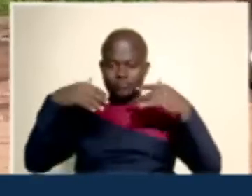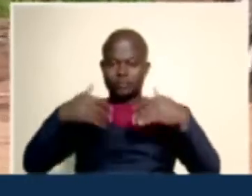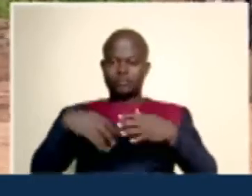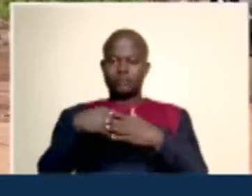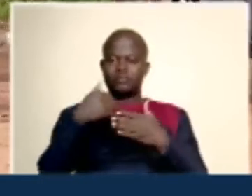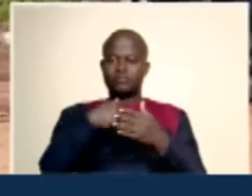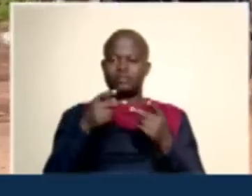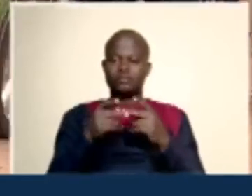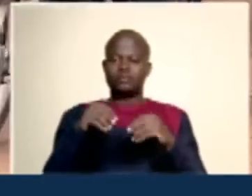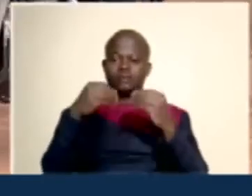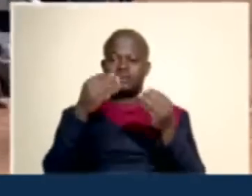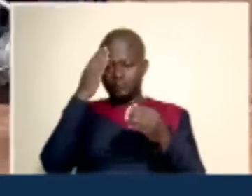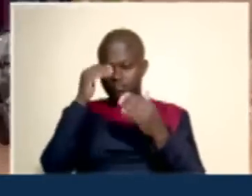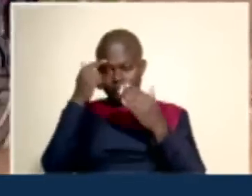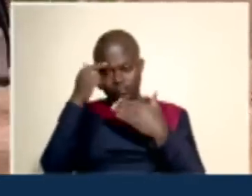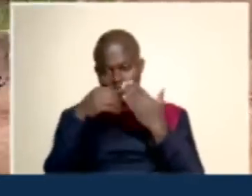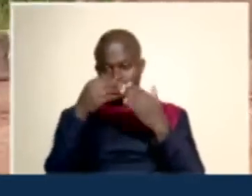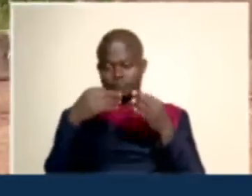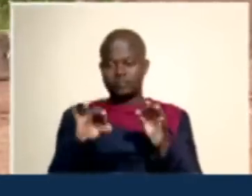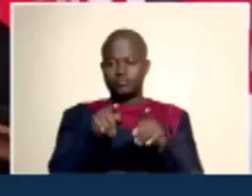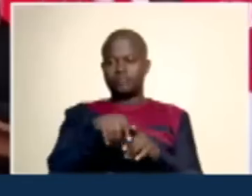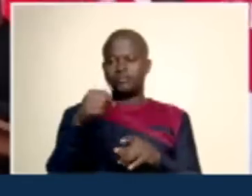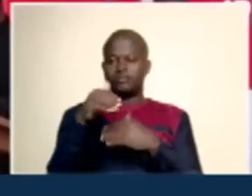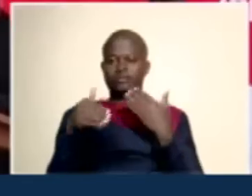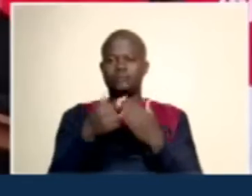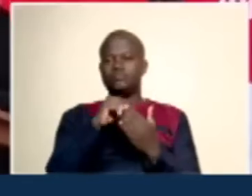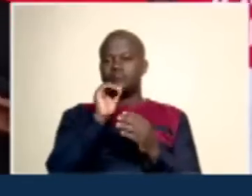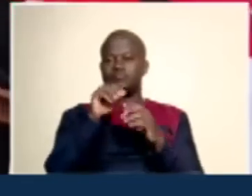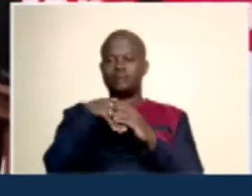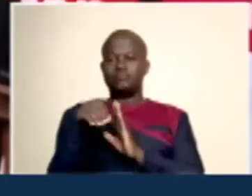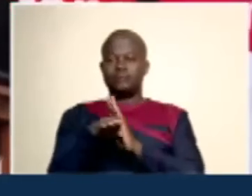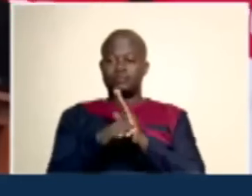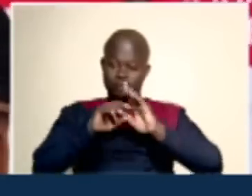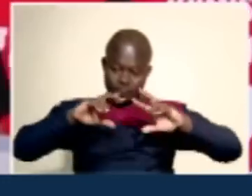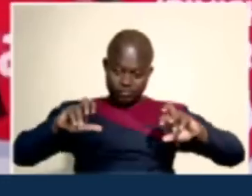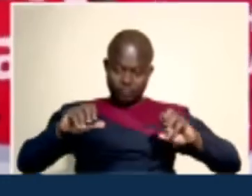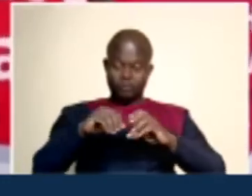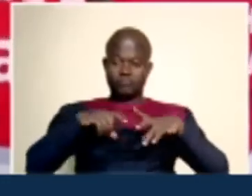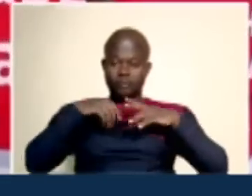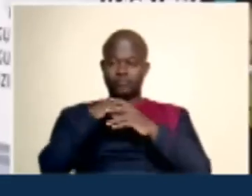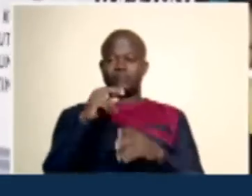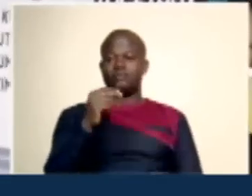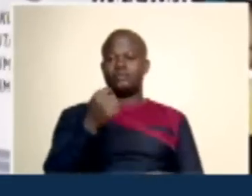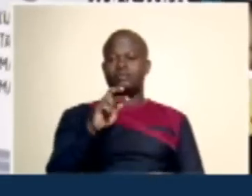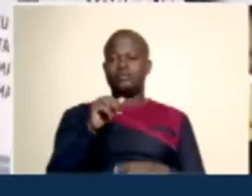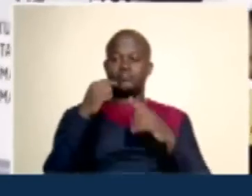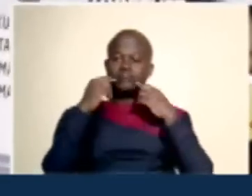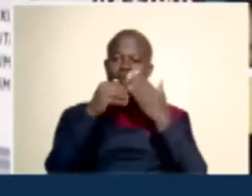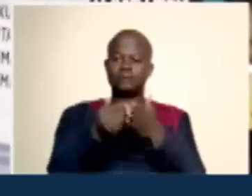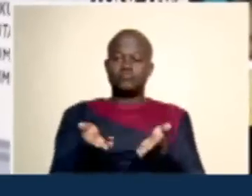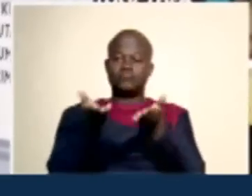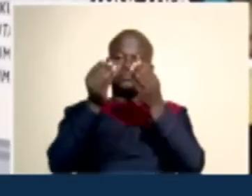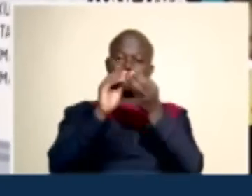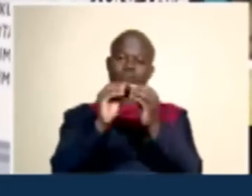kutageraho dutangirwa hazwi ku buntu nk'uko ahandi bimeze no kutitabira gahunda yo kwipimisha abatuye Nyagatare bavuga ko nabyo biri mu